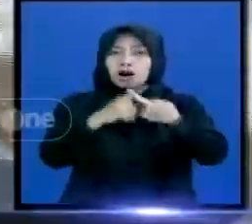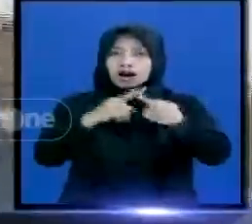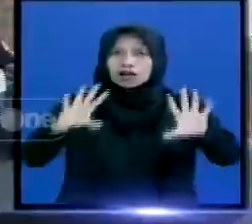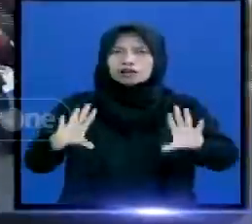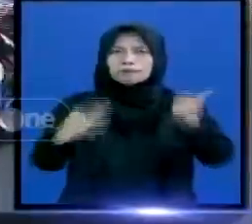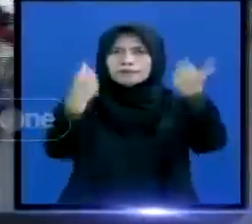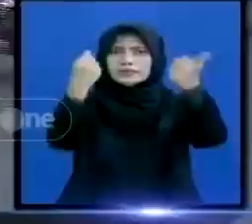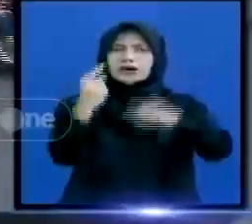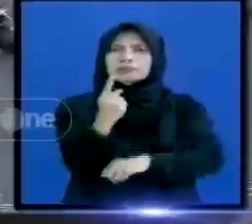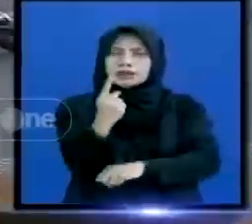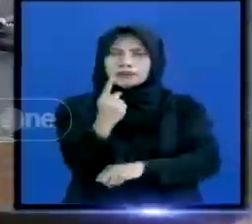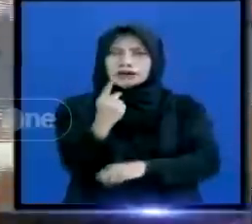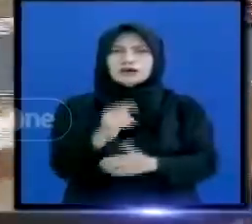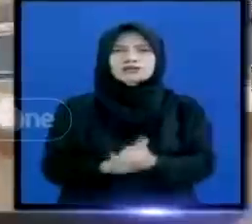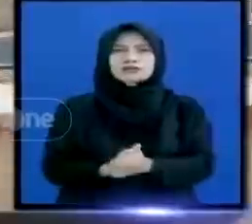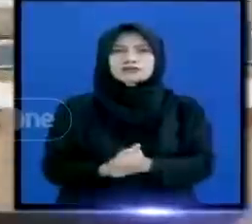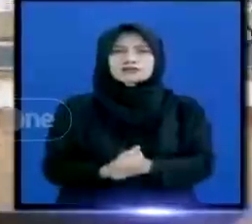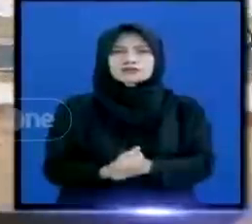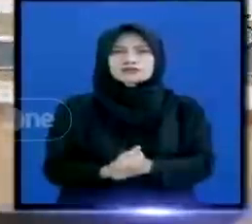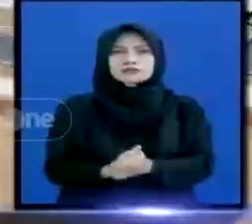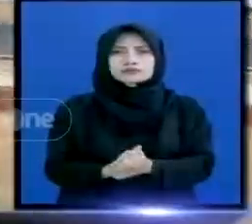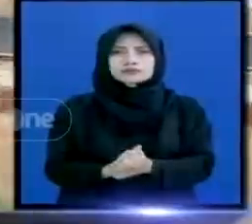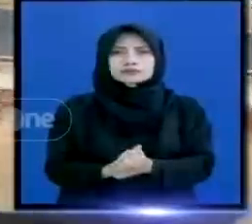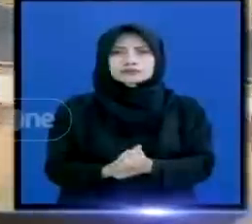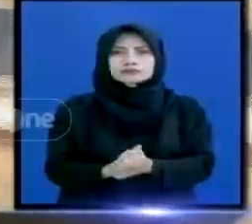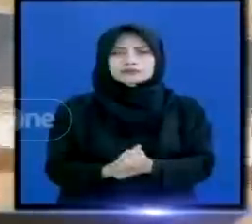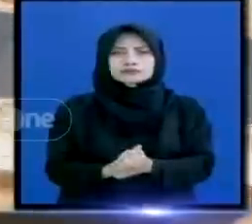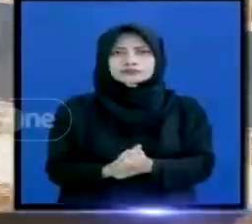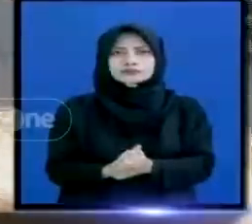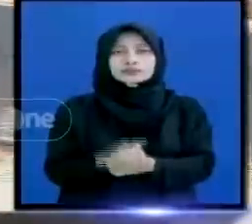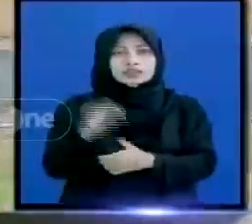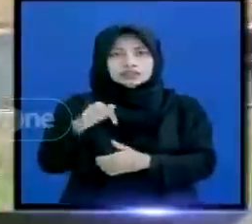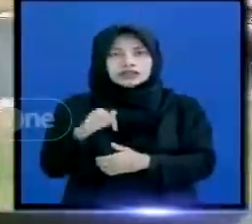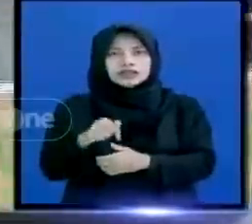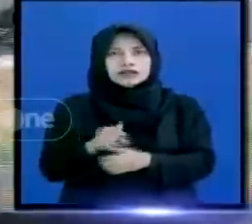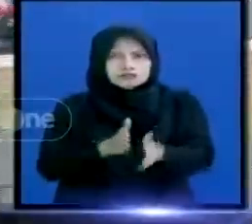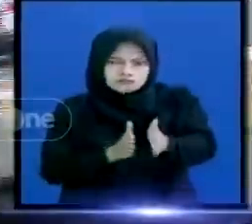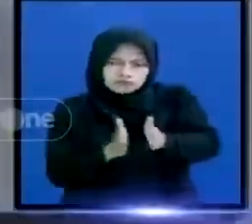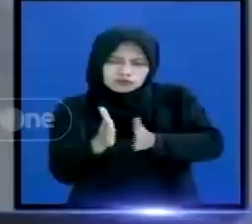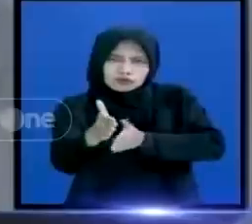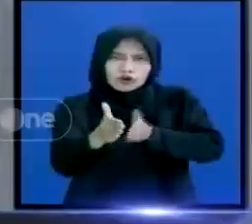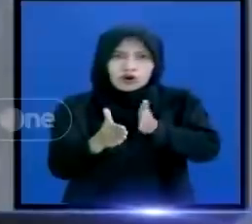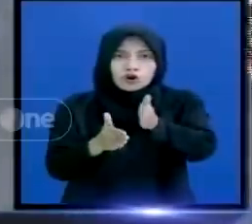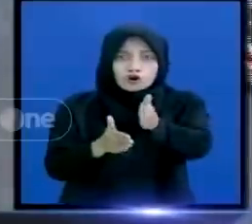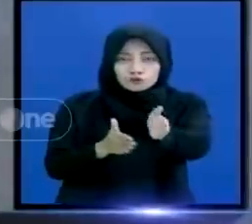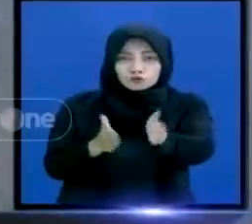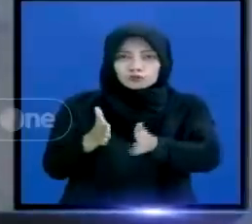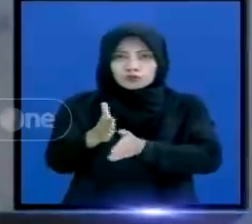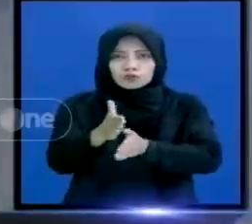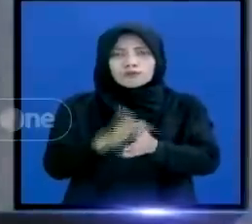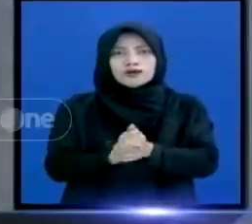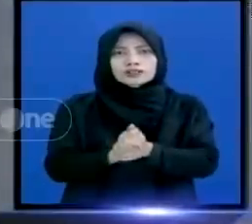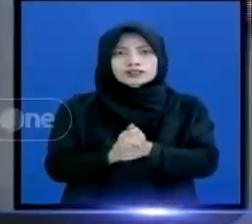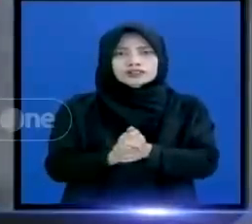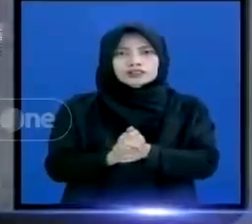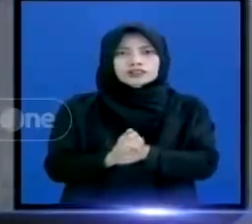juga menempati posisi kedua yang saat ini masih berlangsung di Turnamen Nasional Balap Motor One Prix TV One. Prestasinya di One Prix